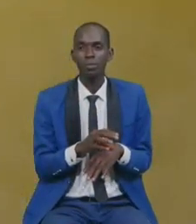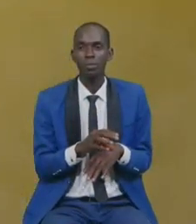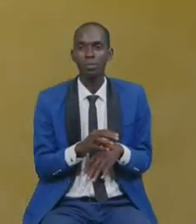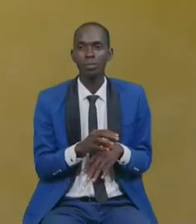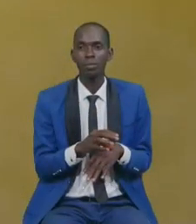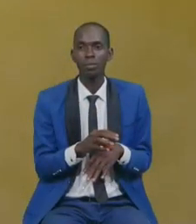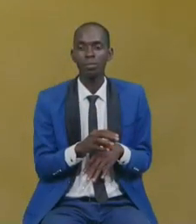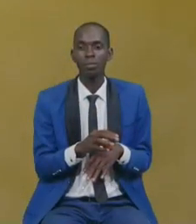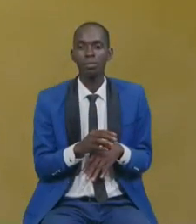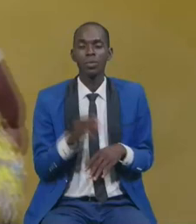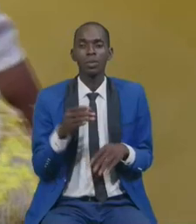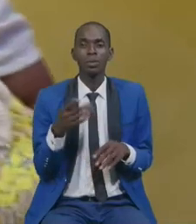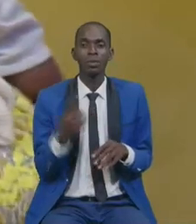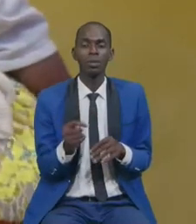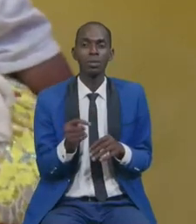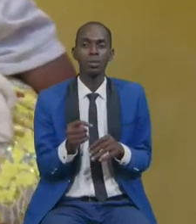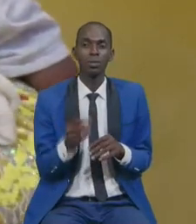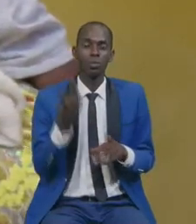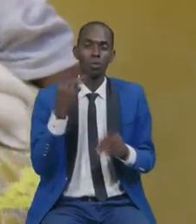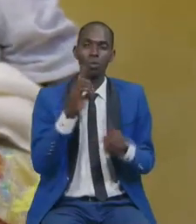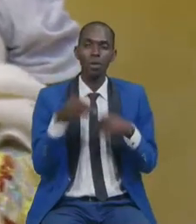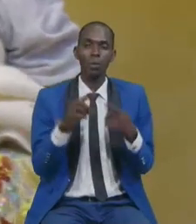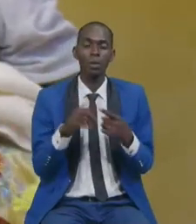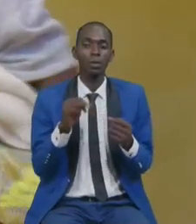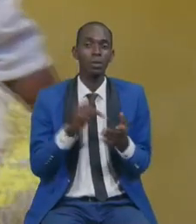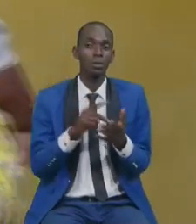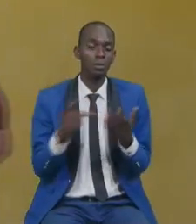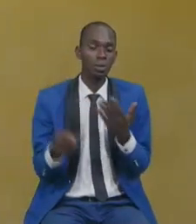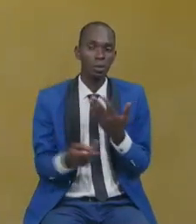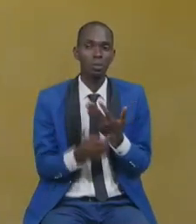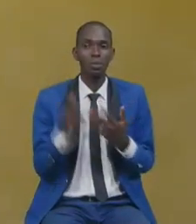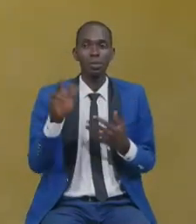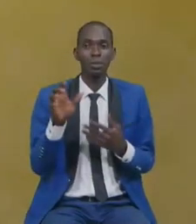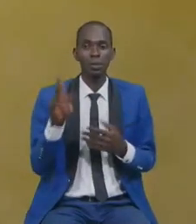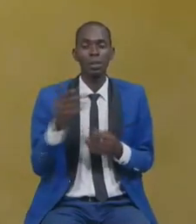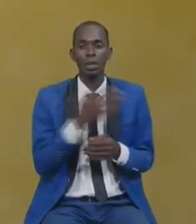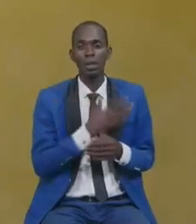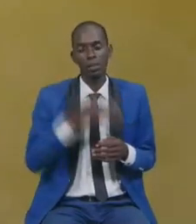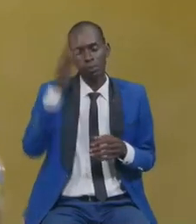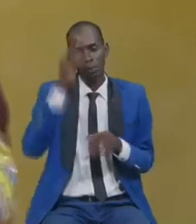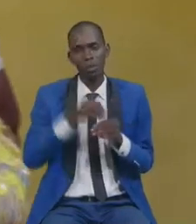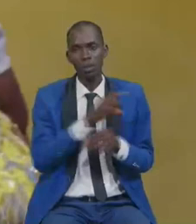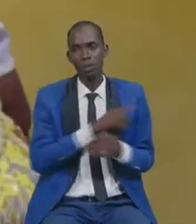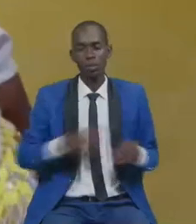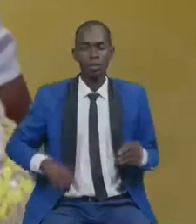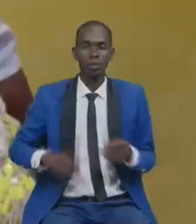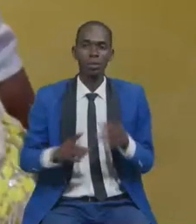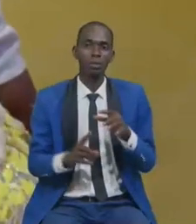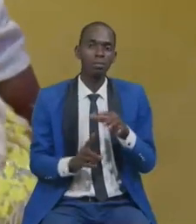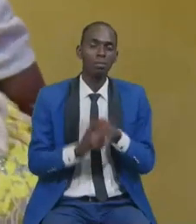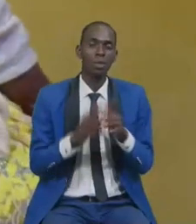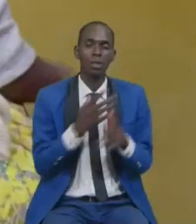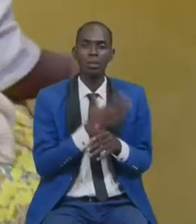on parlait de la croisade. Le GS est venu. Et quand j'ai rentré, j'ai commencé à prier. J'ai pleuré, commencé à